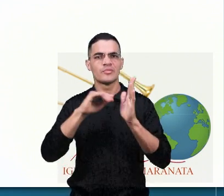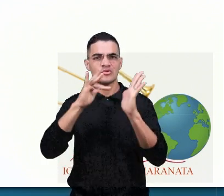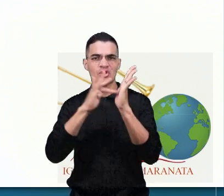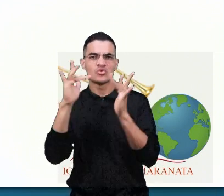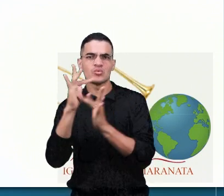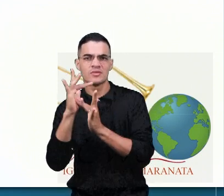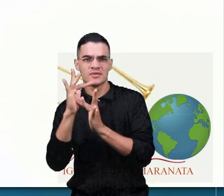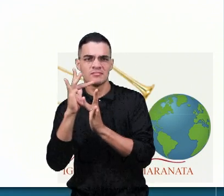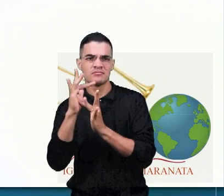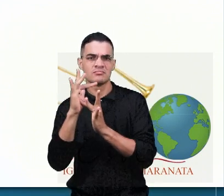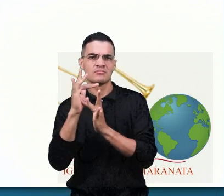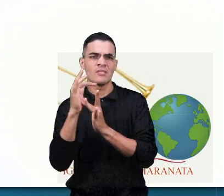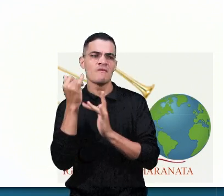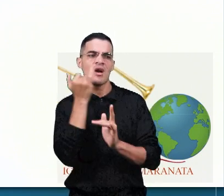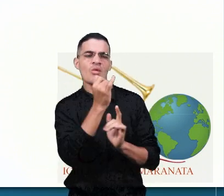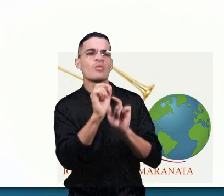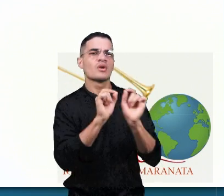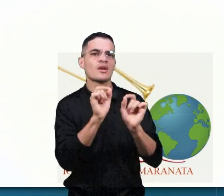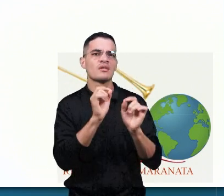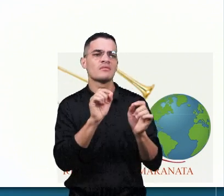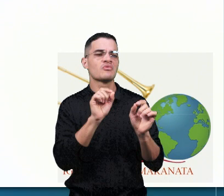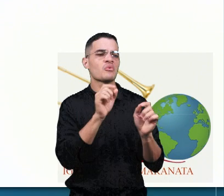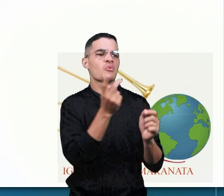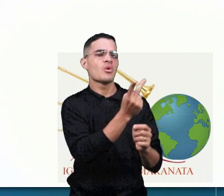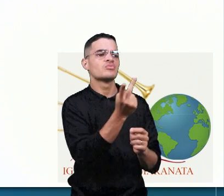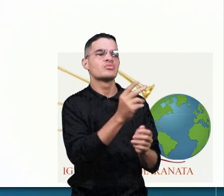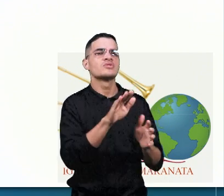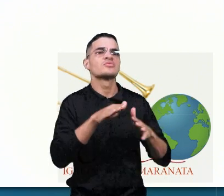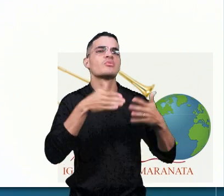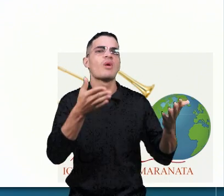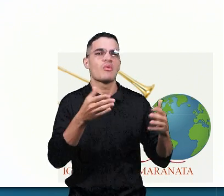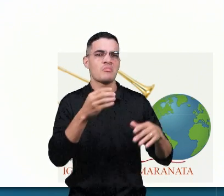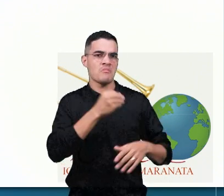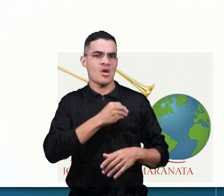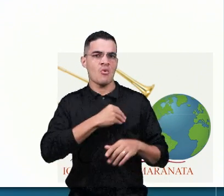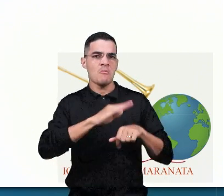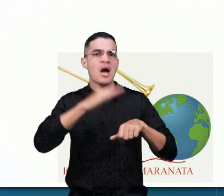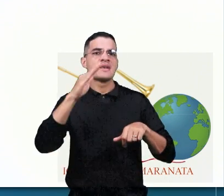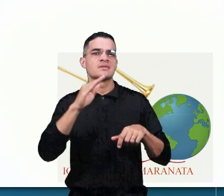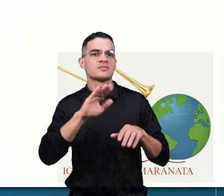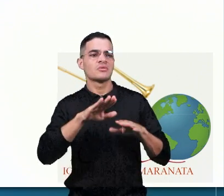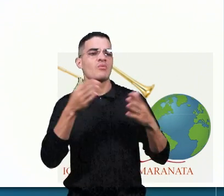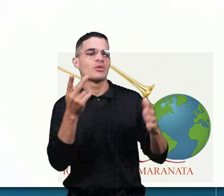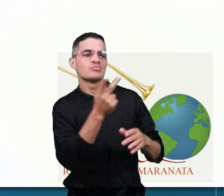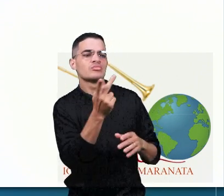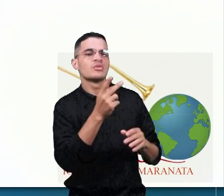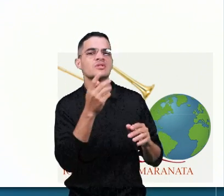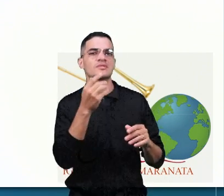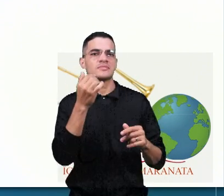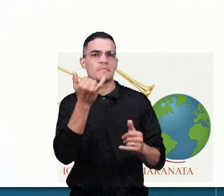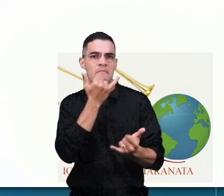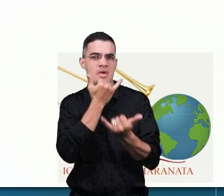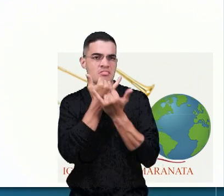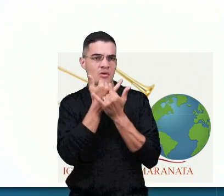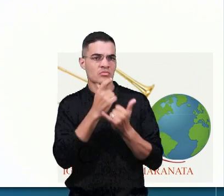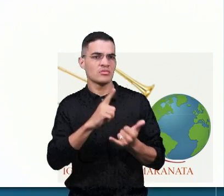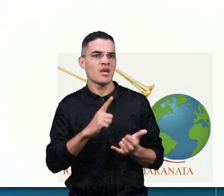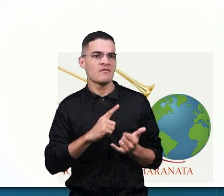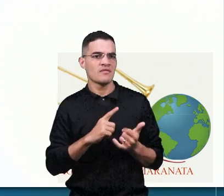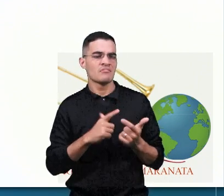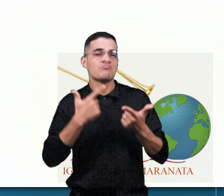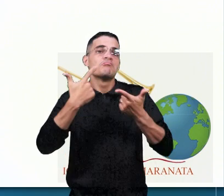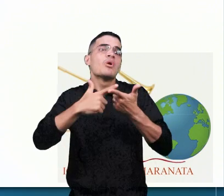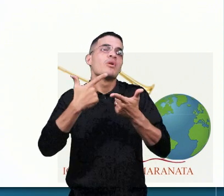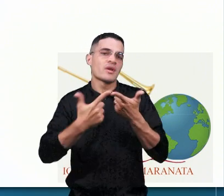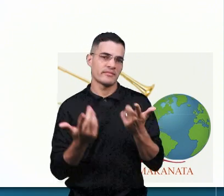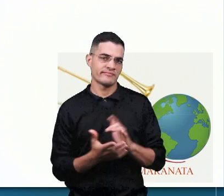concept de Jésus, qui a péché le plus? Qui a été plus pardonné et pourquoi? Là, sur l'aspect du Seigneur